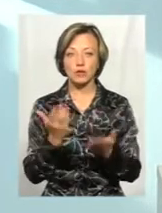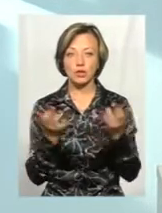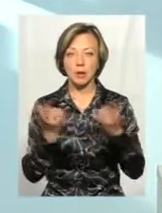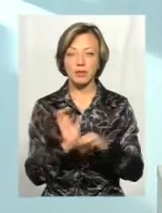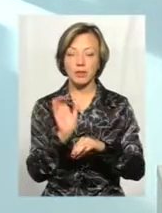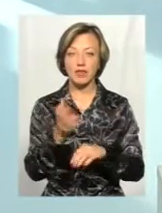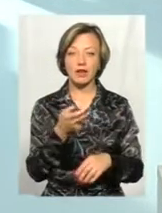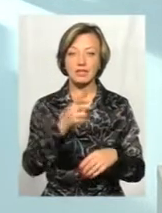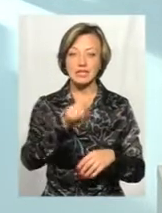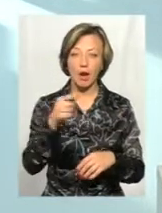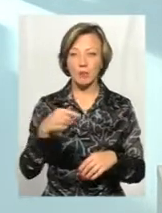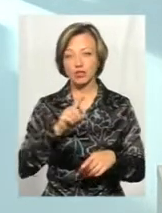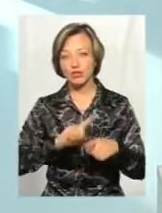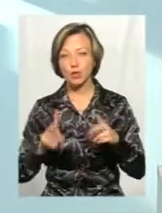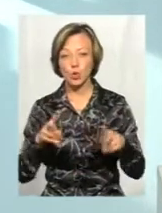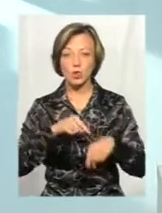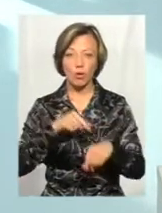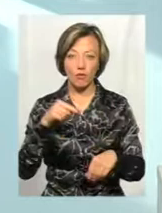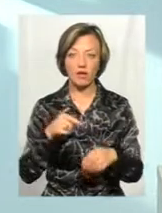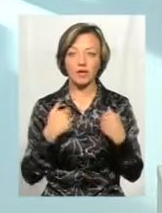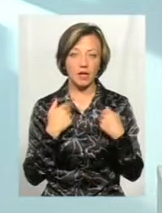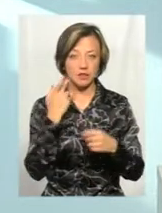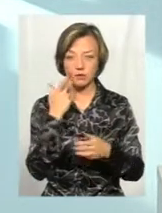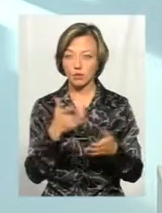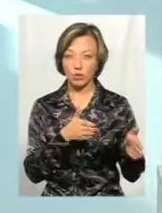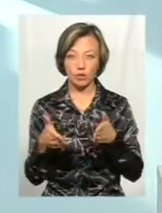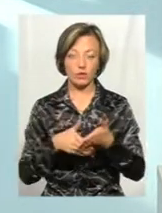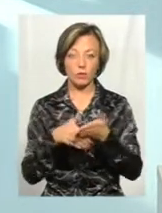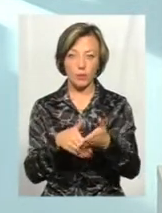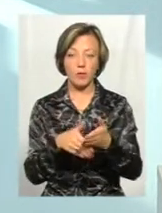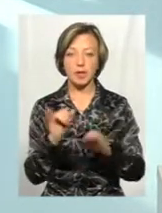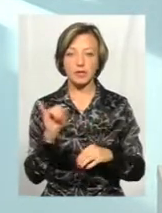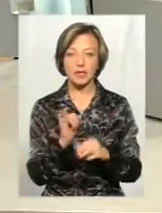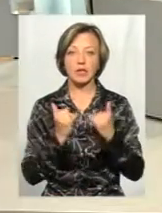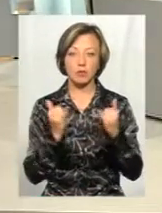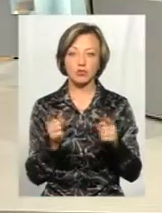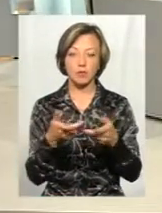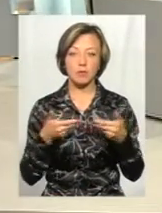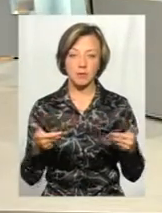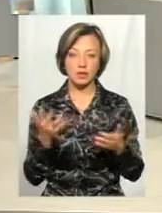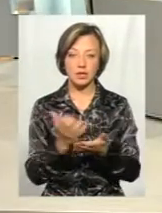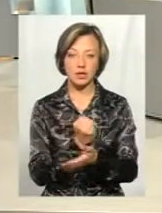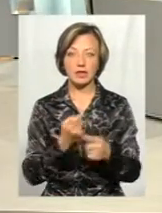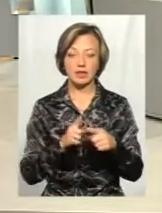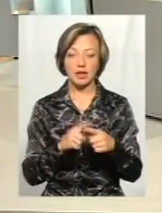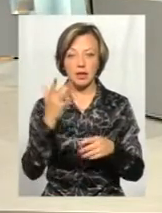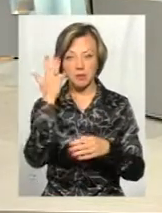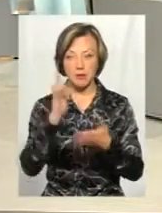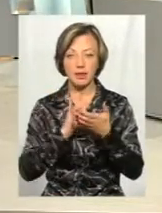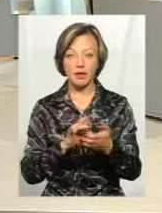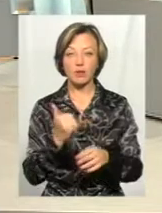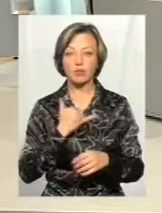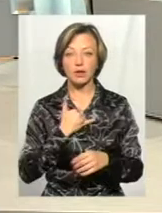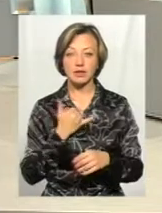направляти запити, щоб, можливо, швидше хтось реагував. Я завжди готовий їм допомагати і для того, щоб ми, власне, досягли тієї мети, а мети у